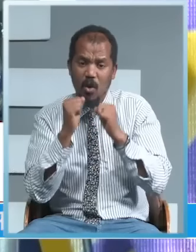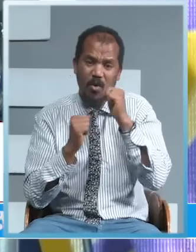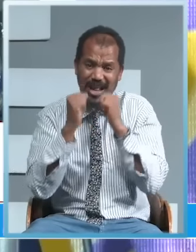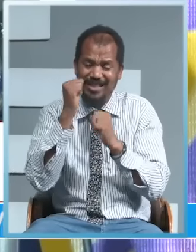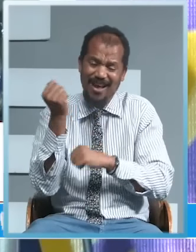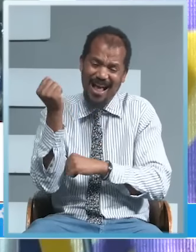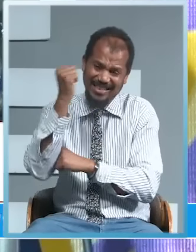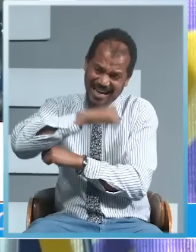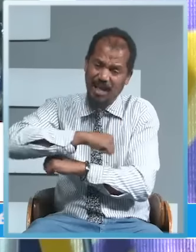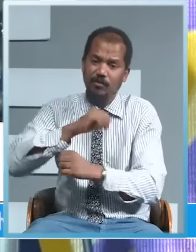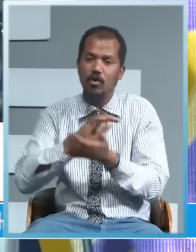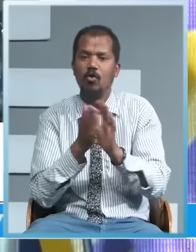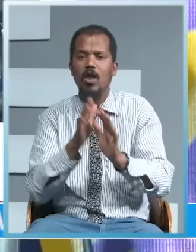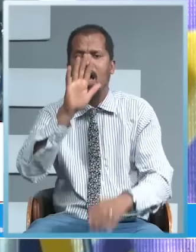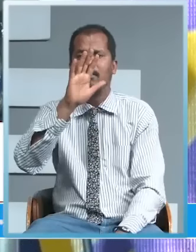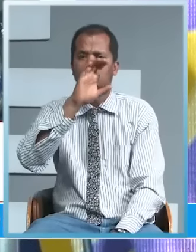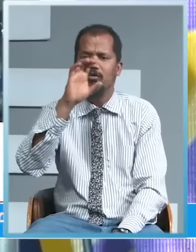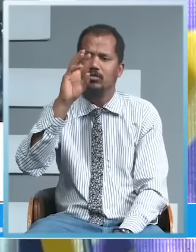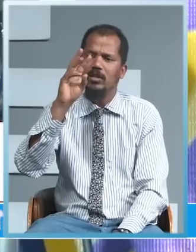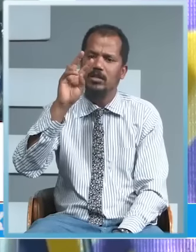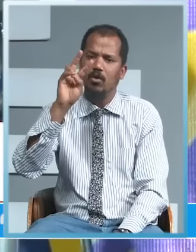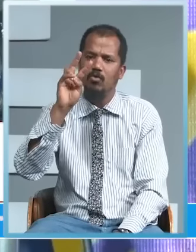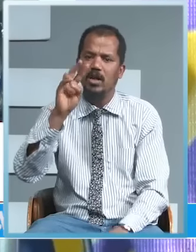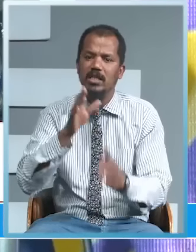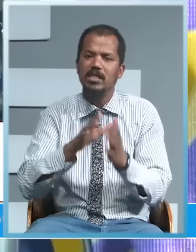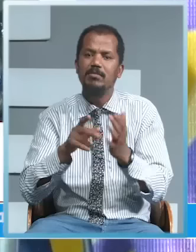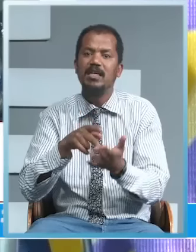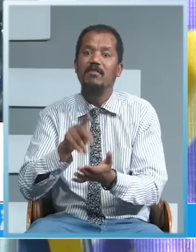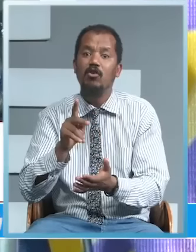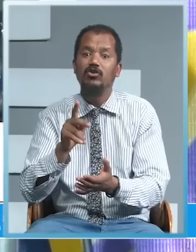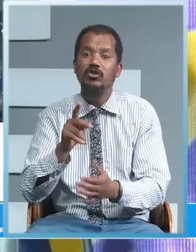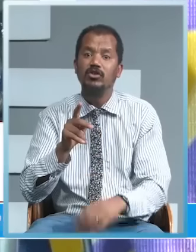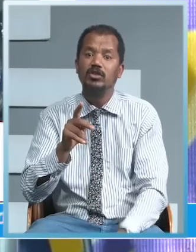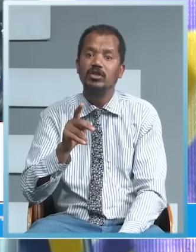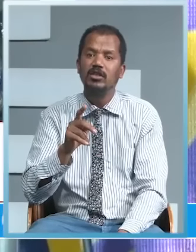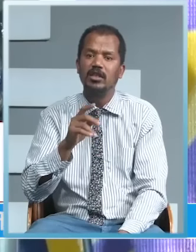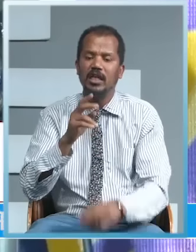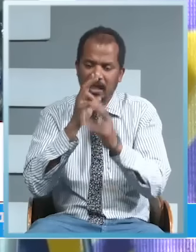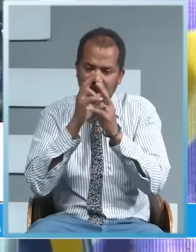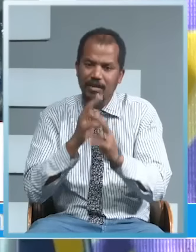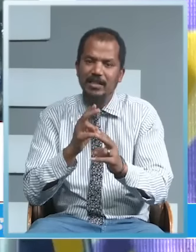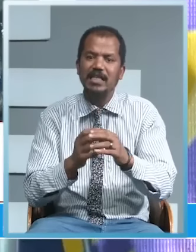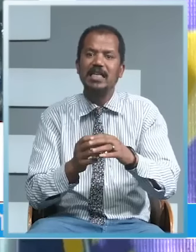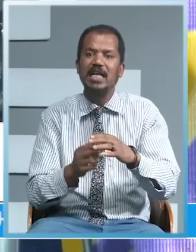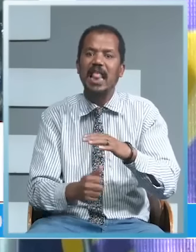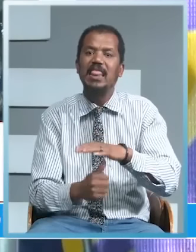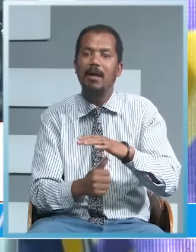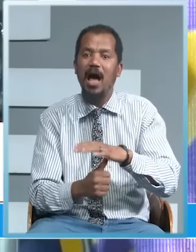ተወዳድረው አሸናፊ ለሆኑ 562 ግብር ከፋዮችን ክብርት ከንቲባ፣